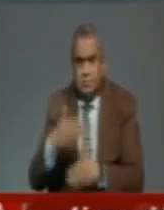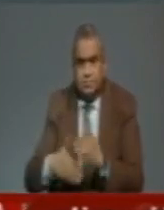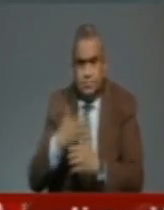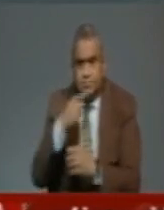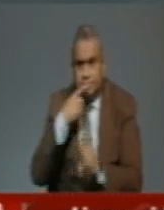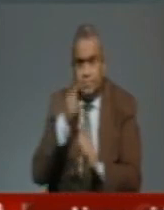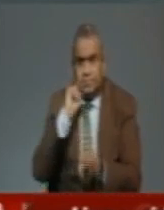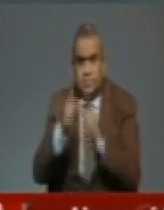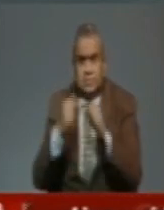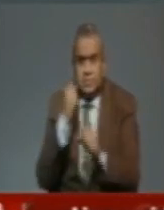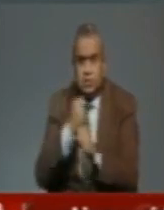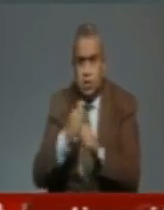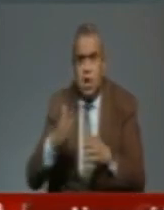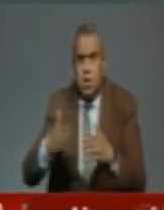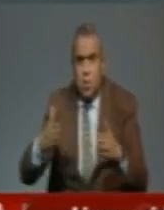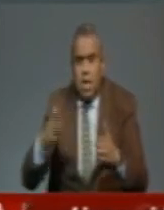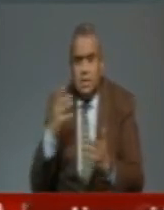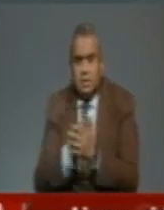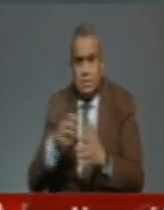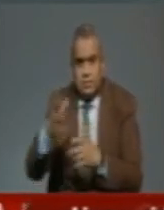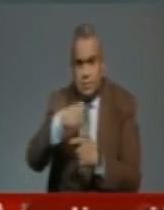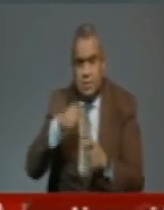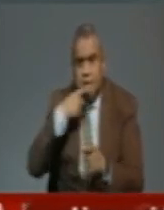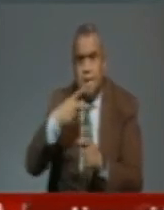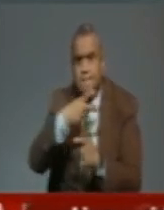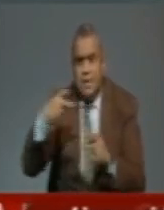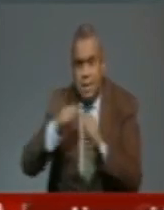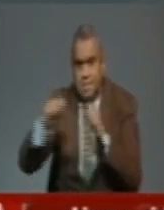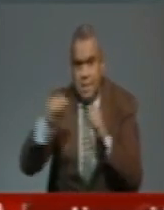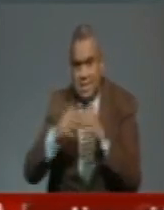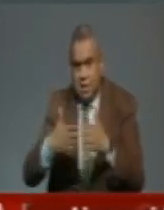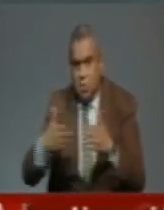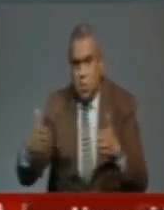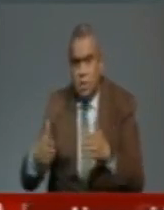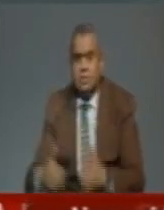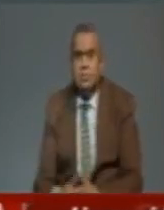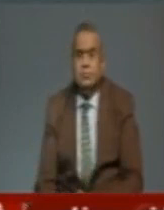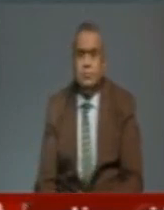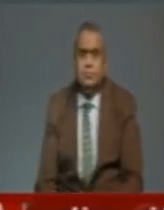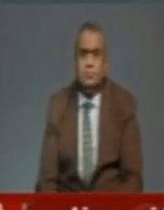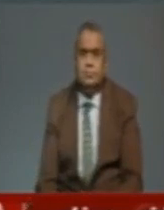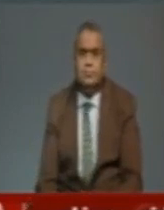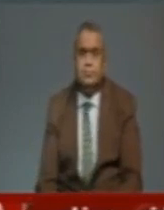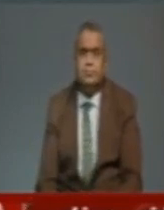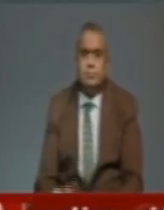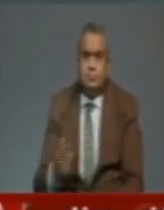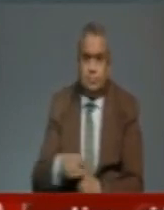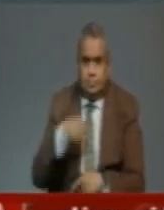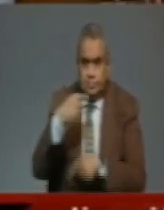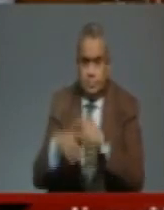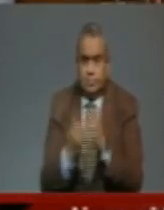لازم نطلع بره شويه، بقى ده يا فندم كده 200 متر، كنا اشتغلنا كده ووقفنا. هنكمل يا فندم كده، وده هنكمله